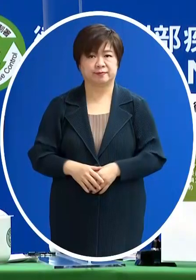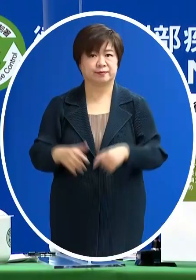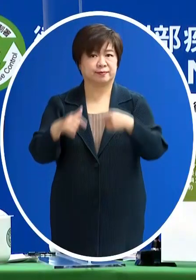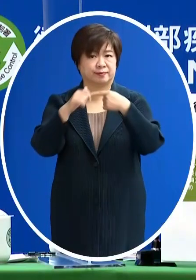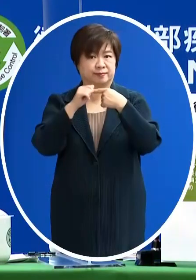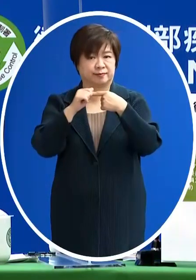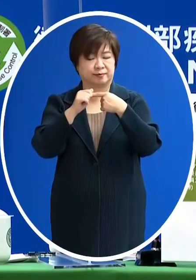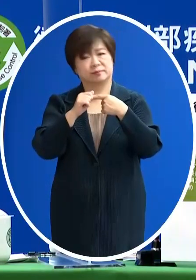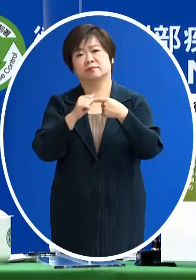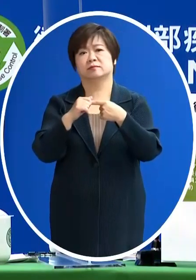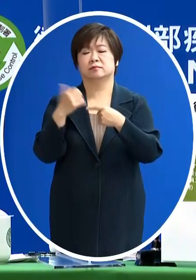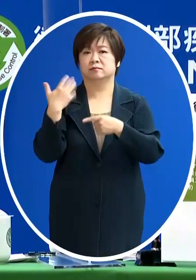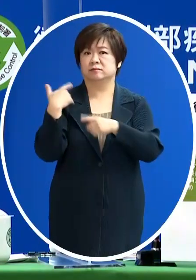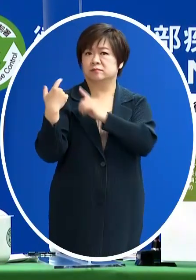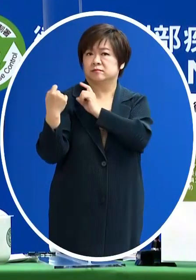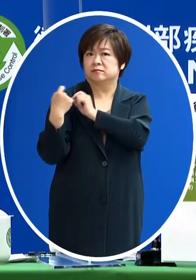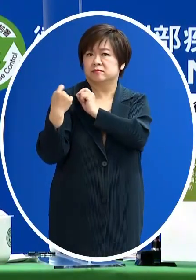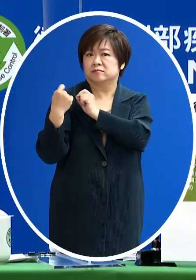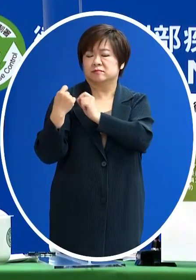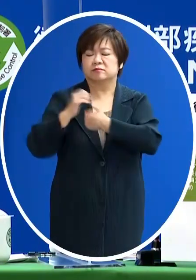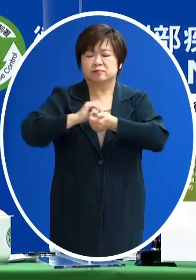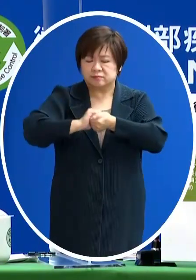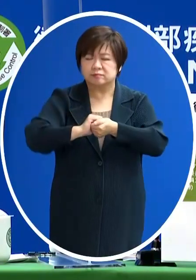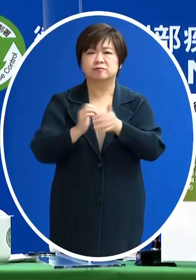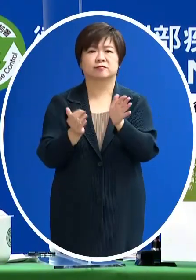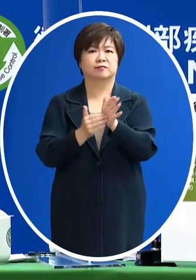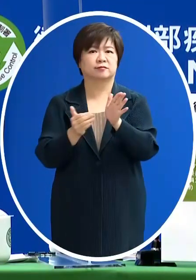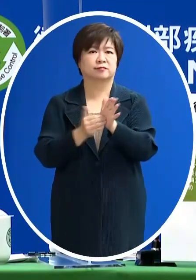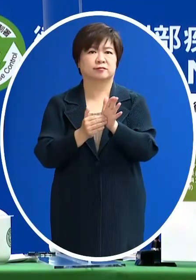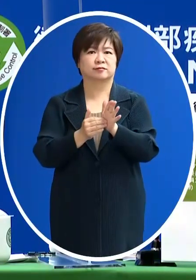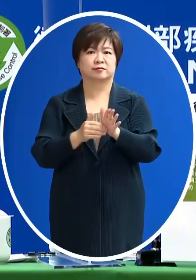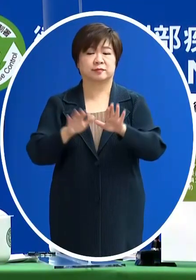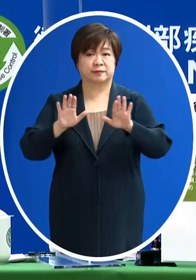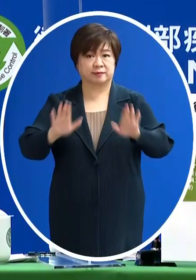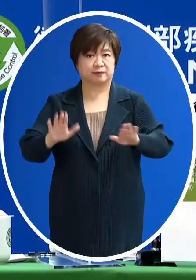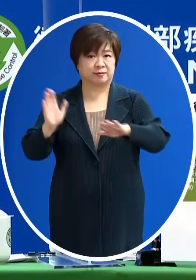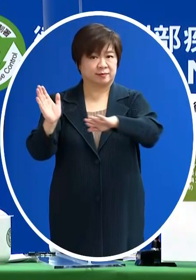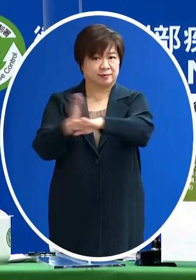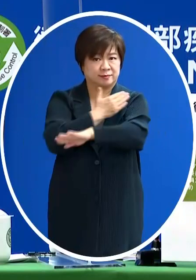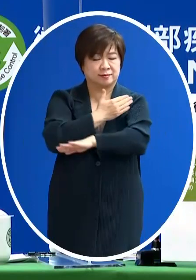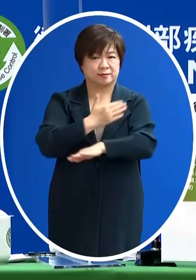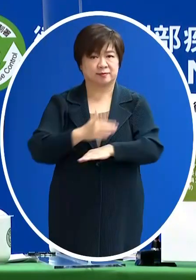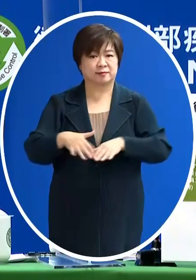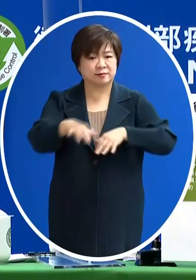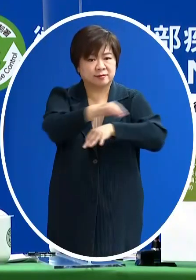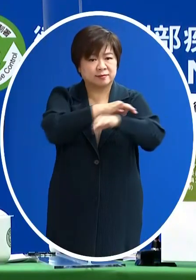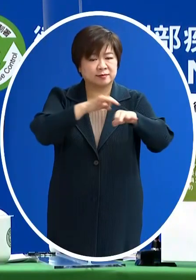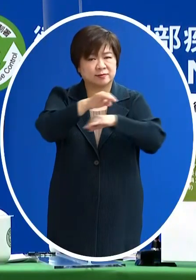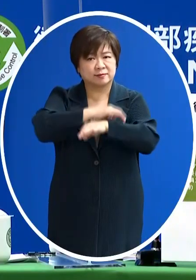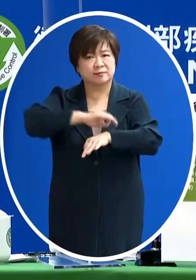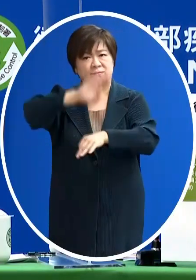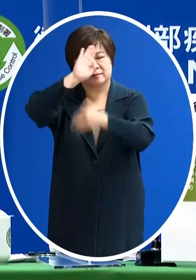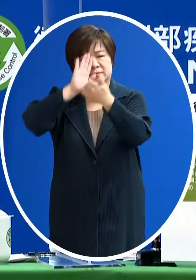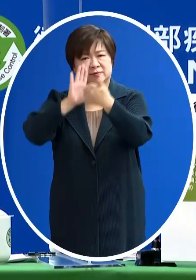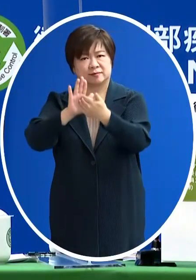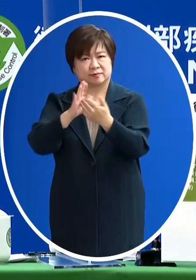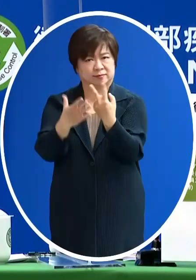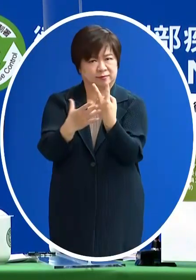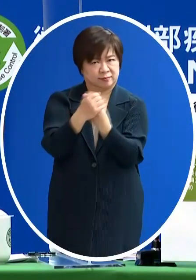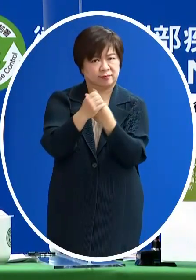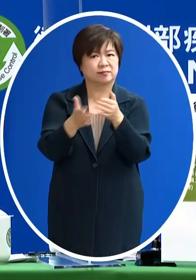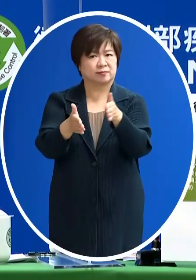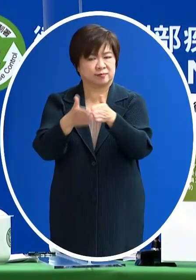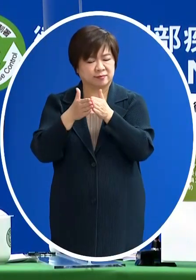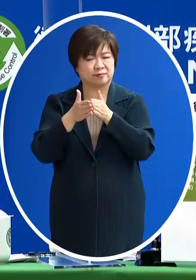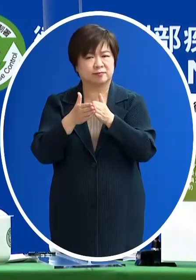概就是我们前一段时间其实已经定调，现在来讲就是走向经济防疫并重的一个